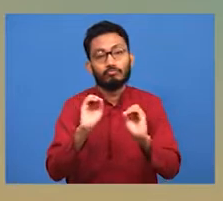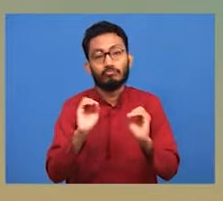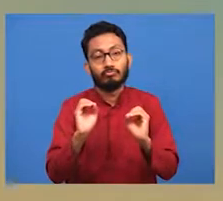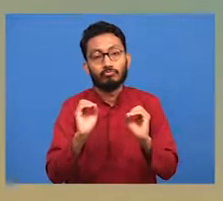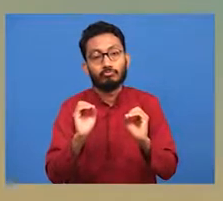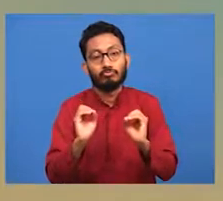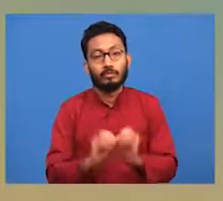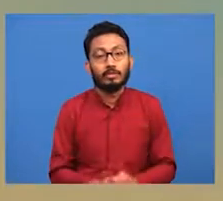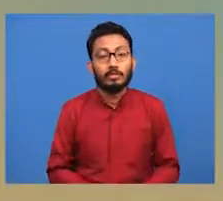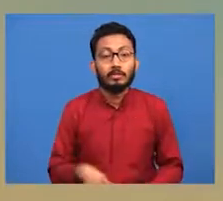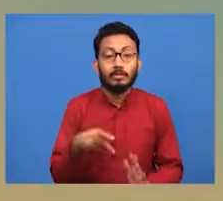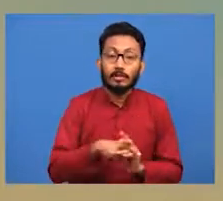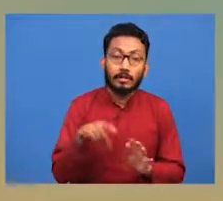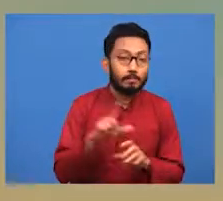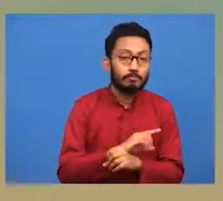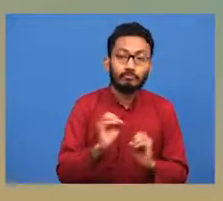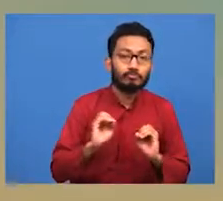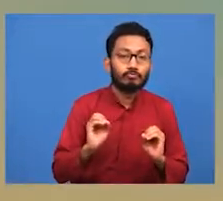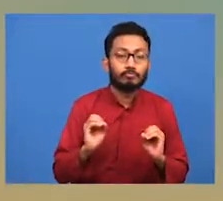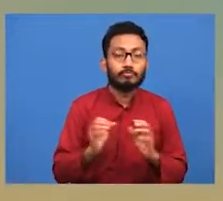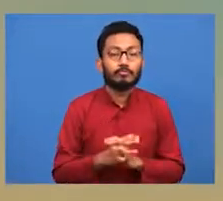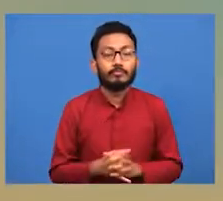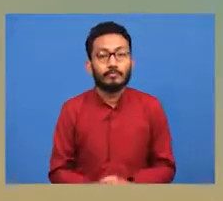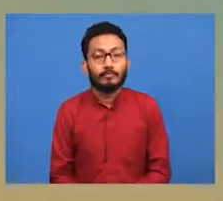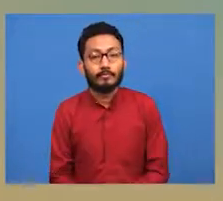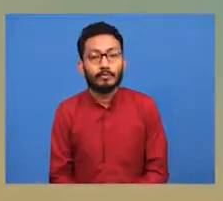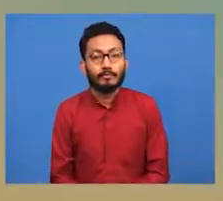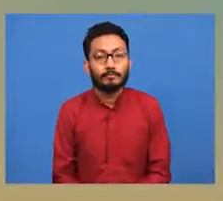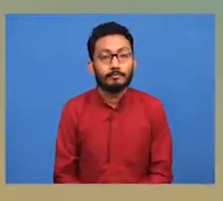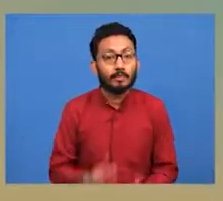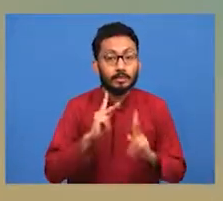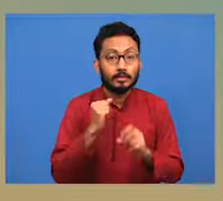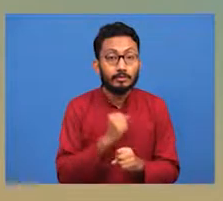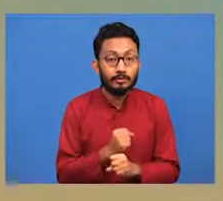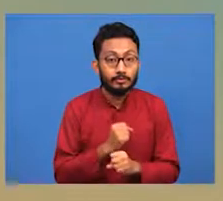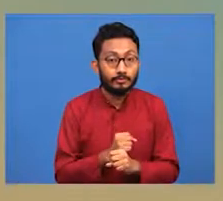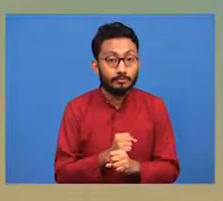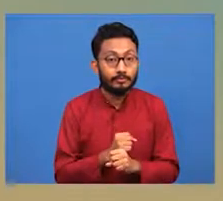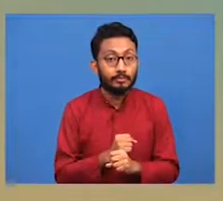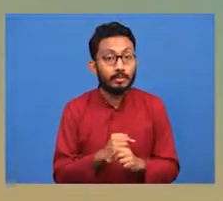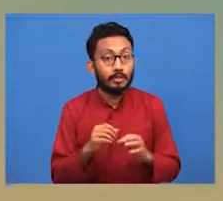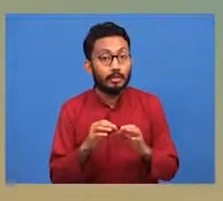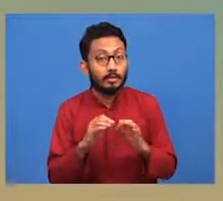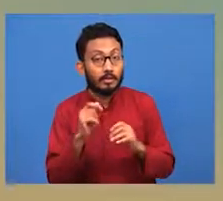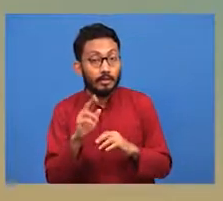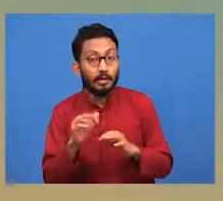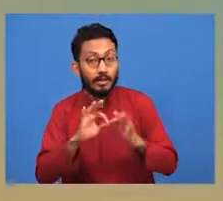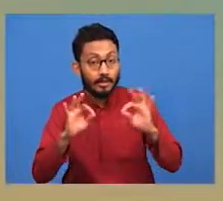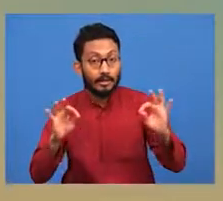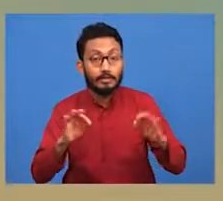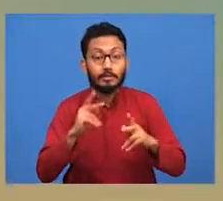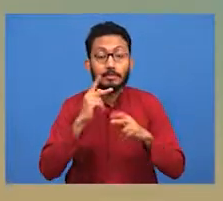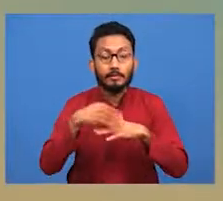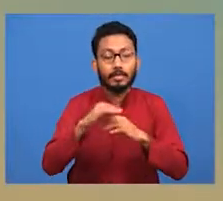Kata kerja aktif tak transitif berpelengkap memerlukan kata atau frasa tertentu selepas kata kerja.